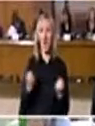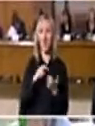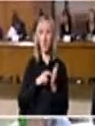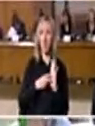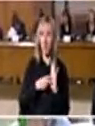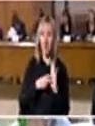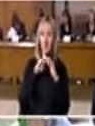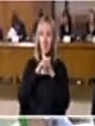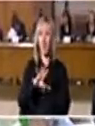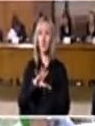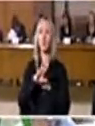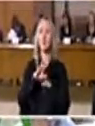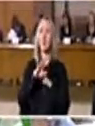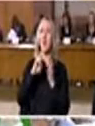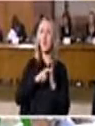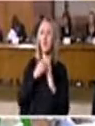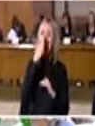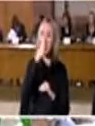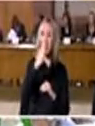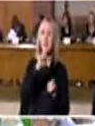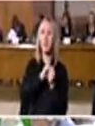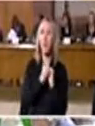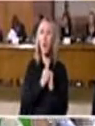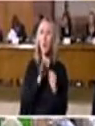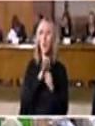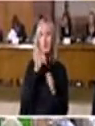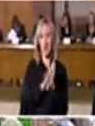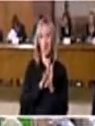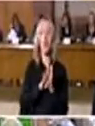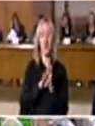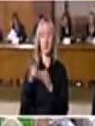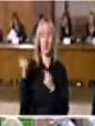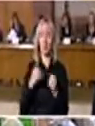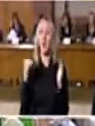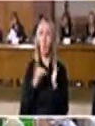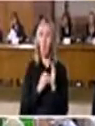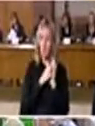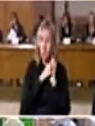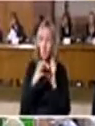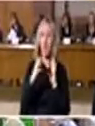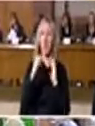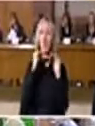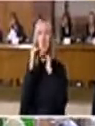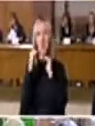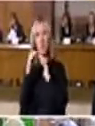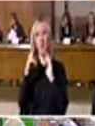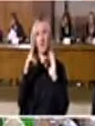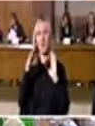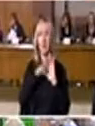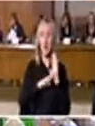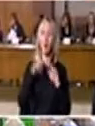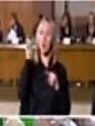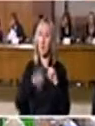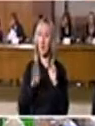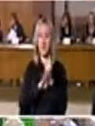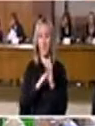za sprovođenje strategije za borbu protiv diskriminacije donet, ali da je potrebno dalje usaglašavanje zakona o zabrani